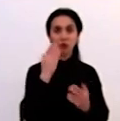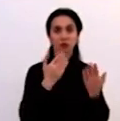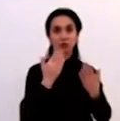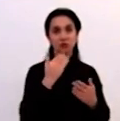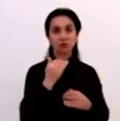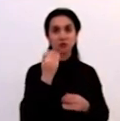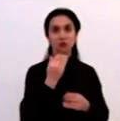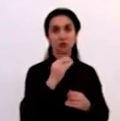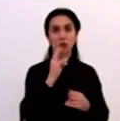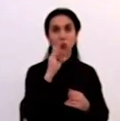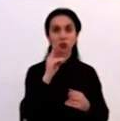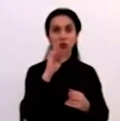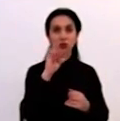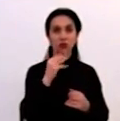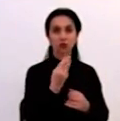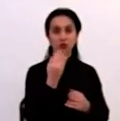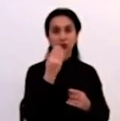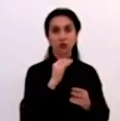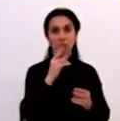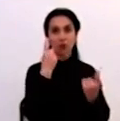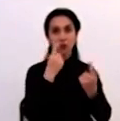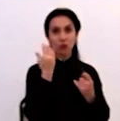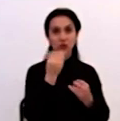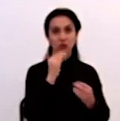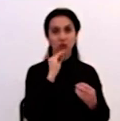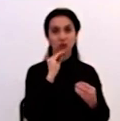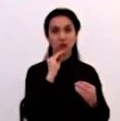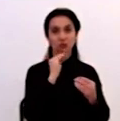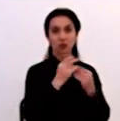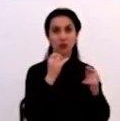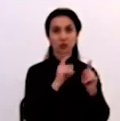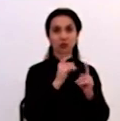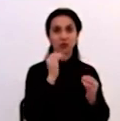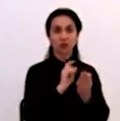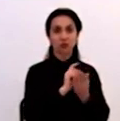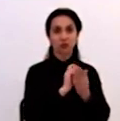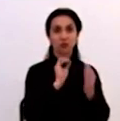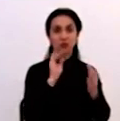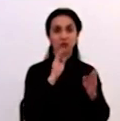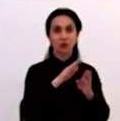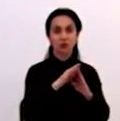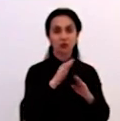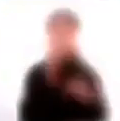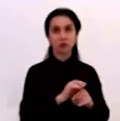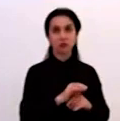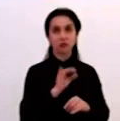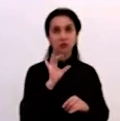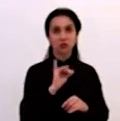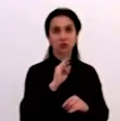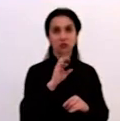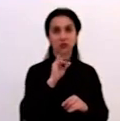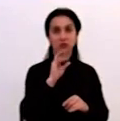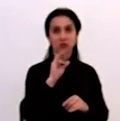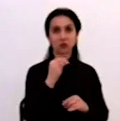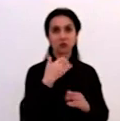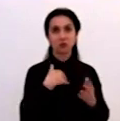kodlash, ma'lumotlarni yashirilishini ko'rinishga keltirish kabi vazifalarni bajarishga mo'ljallangan.